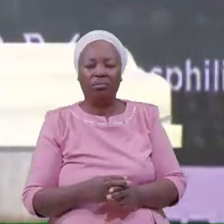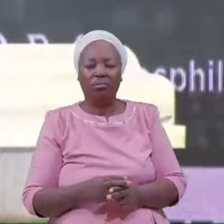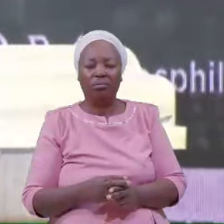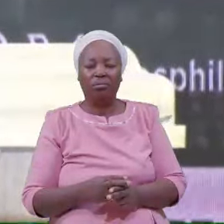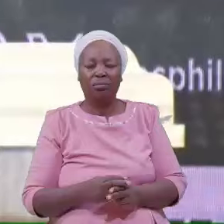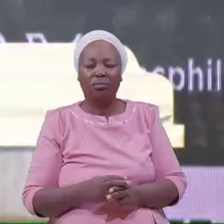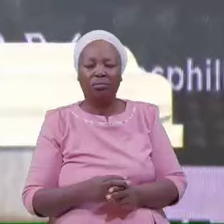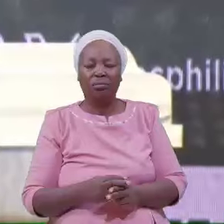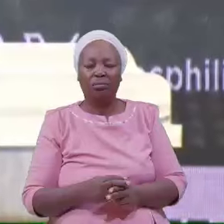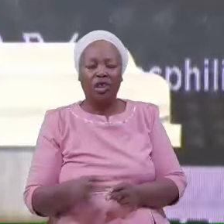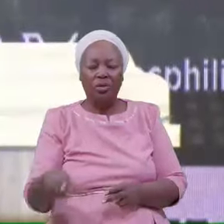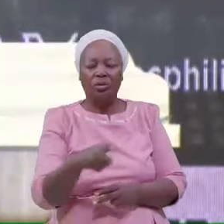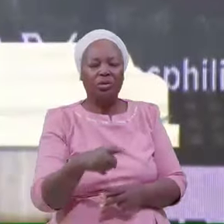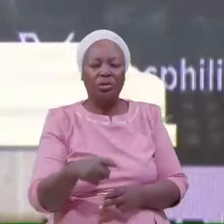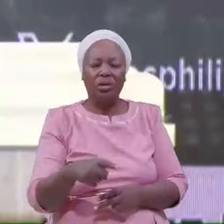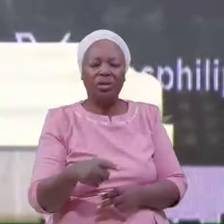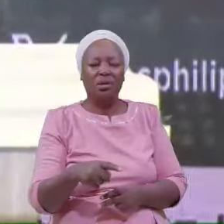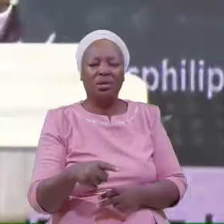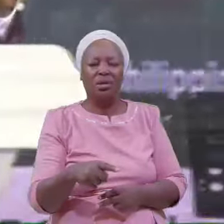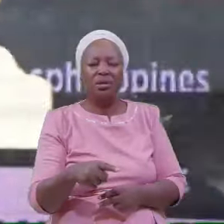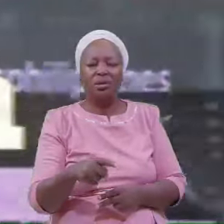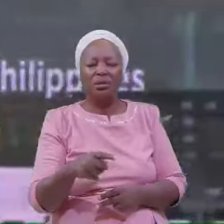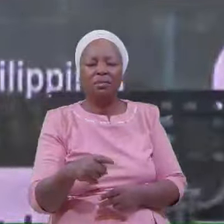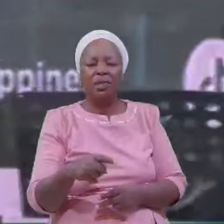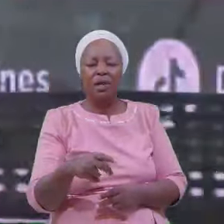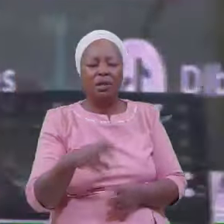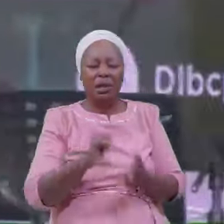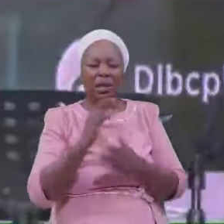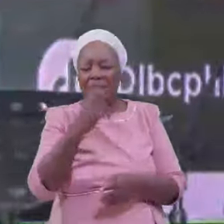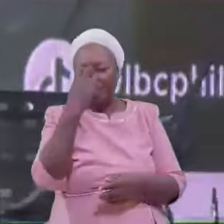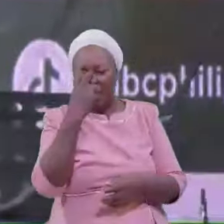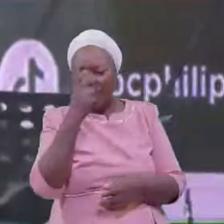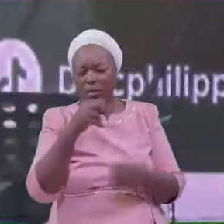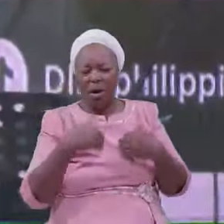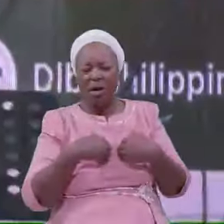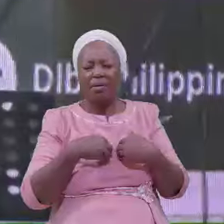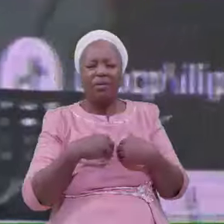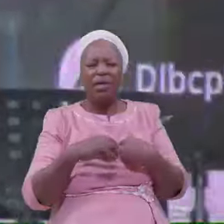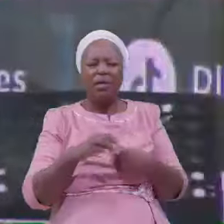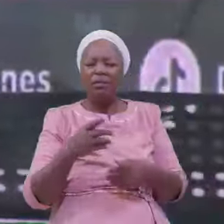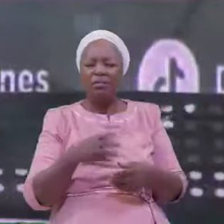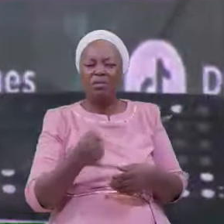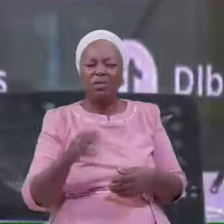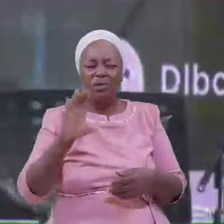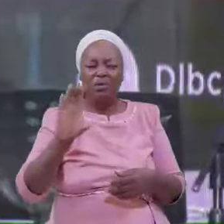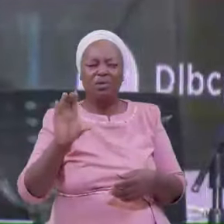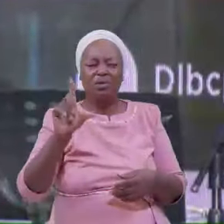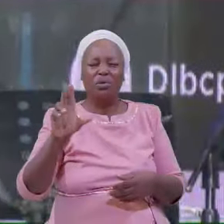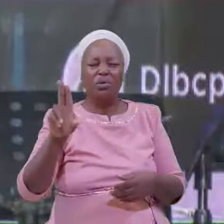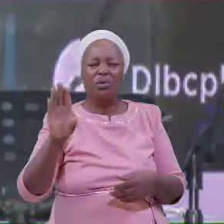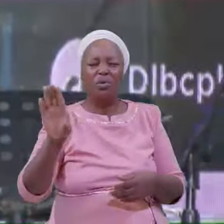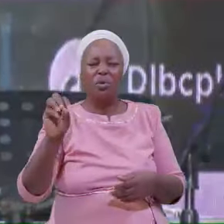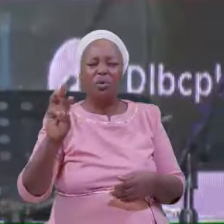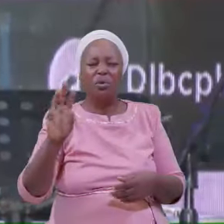Those who are blind, lahat ng bulag, you have cataract, lahat mang may cataract, you have glaucoma, mayroong glaucoma, and